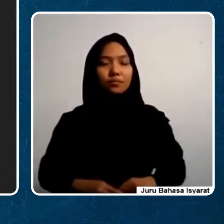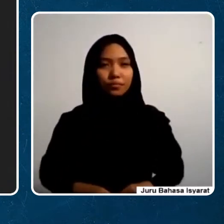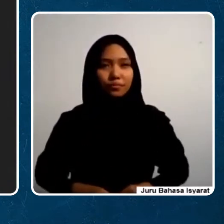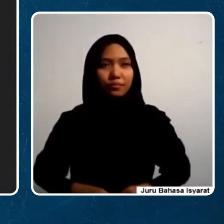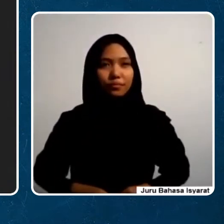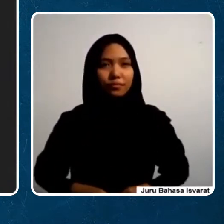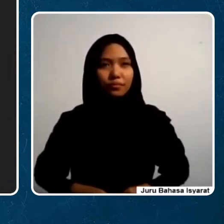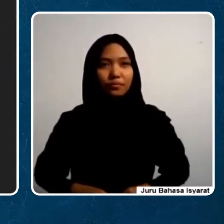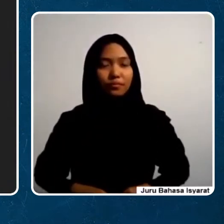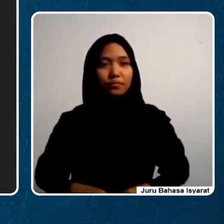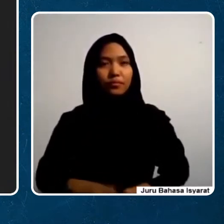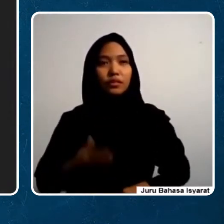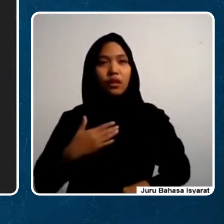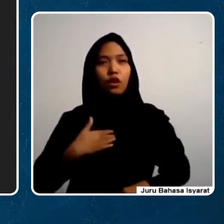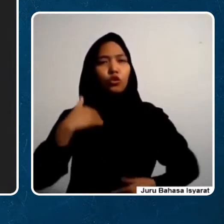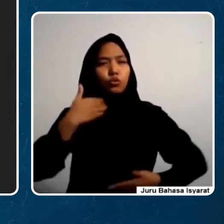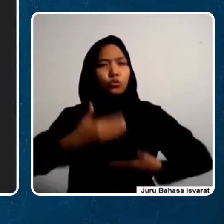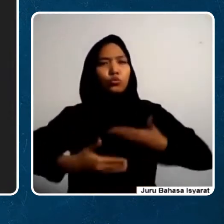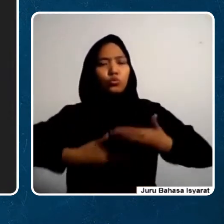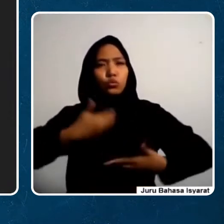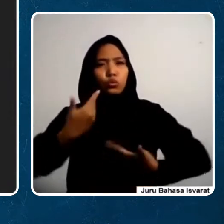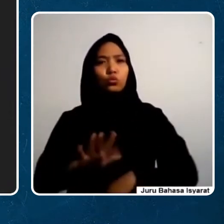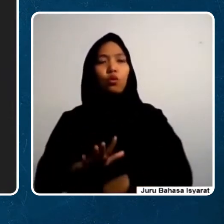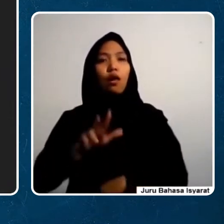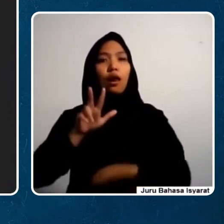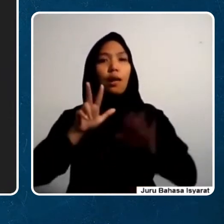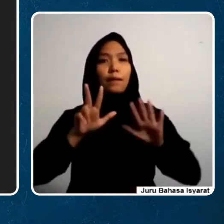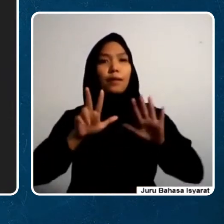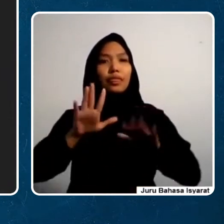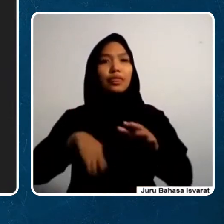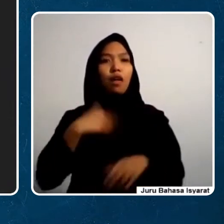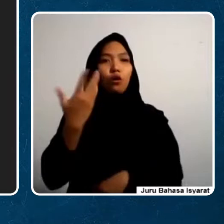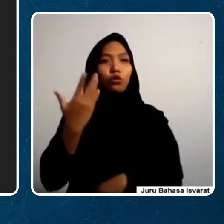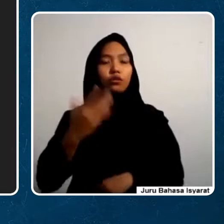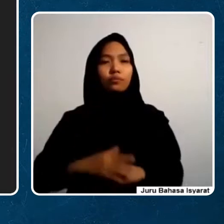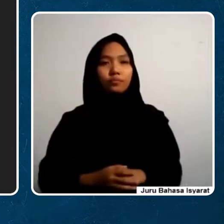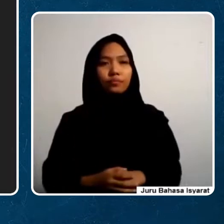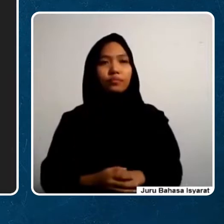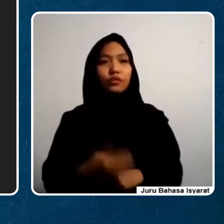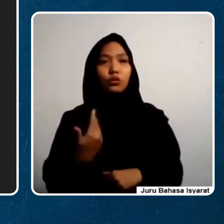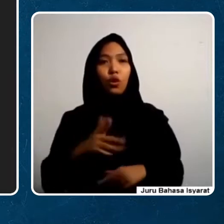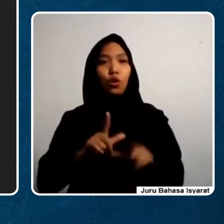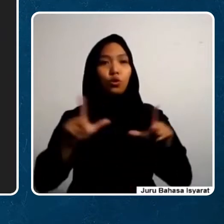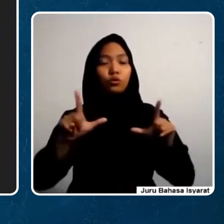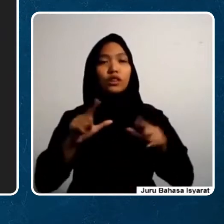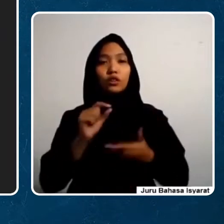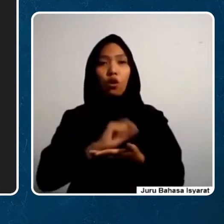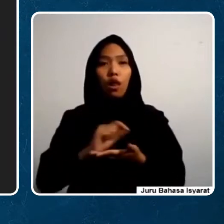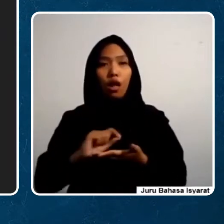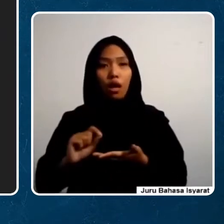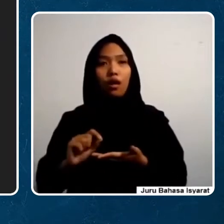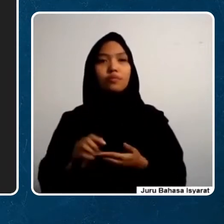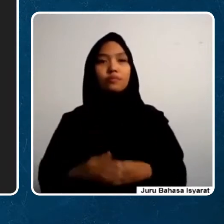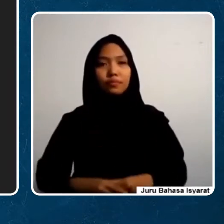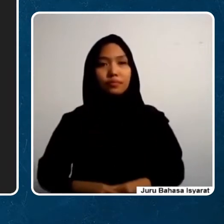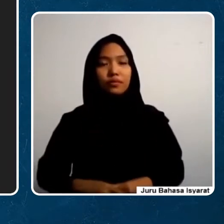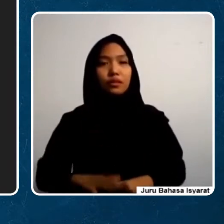ini sudah 8 tahun. Semenjak lulus sekolah dulu sampai sekarang masih